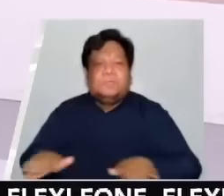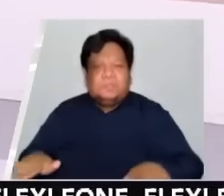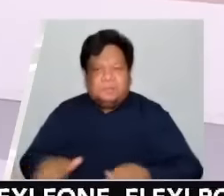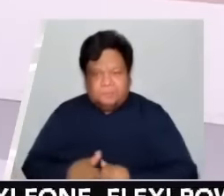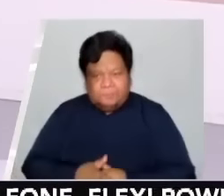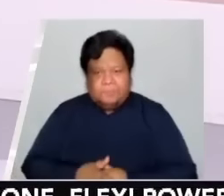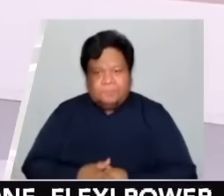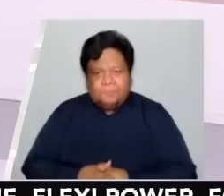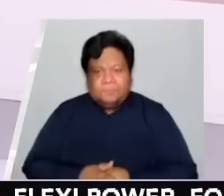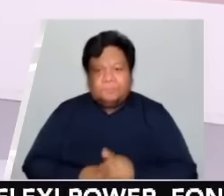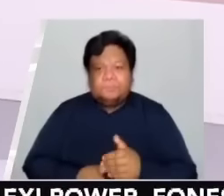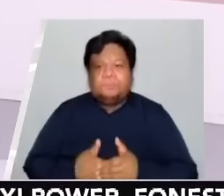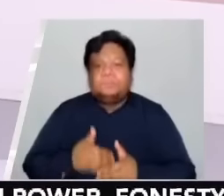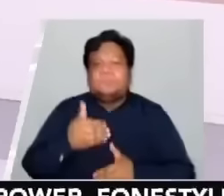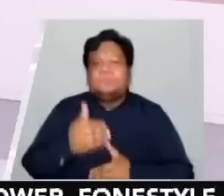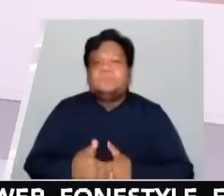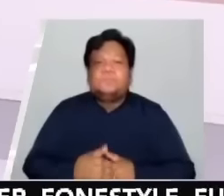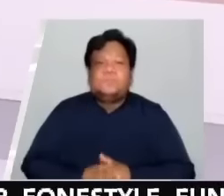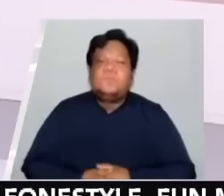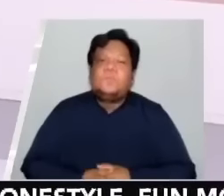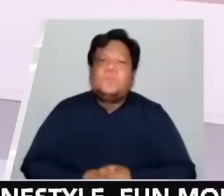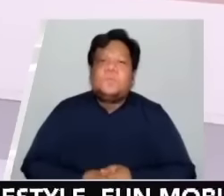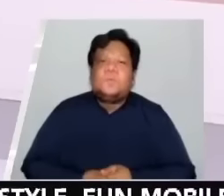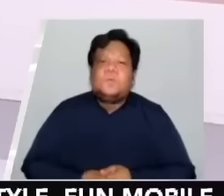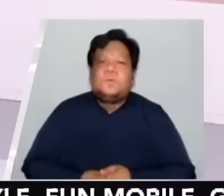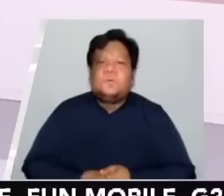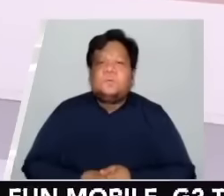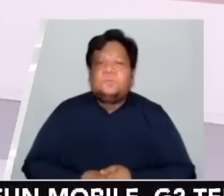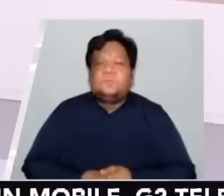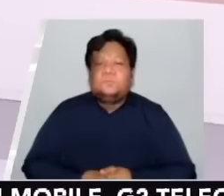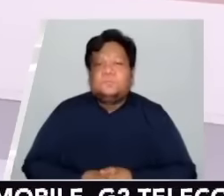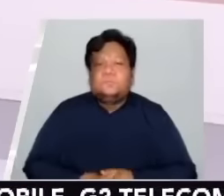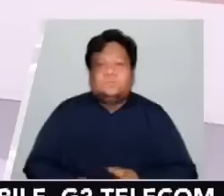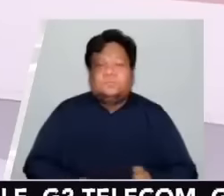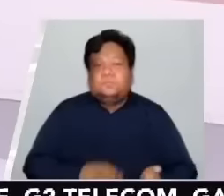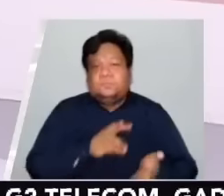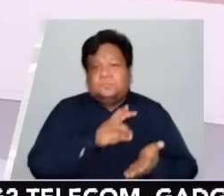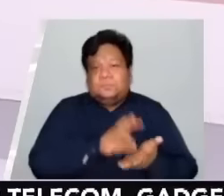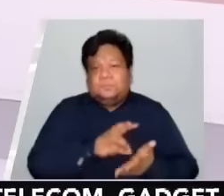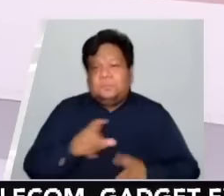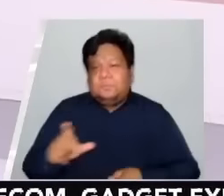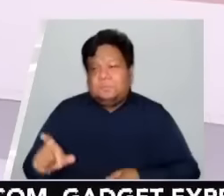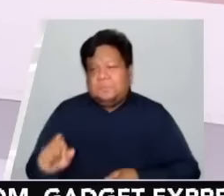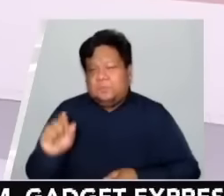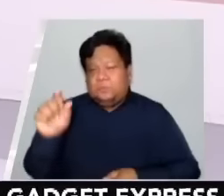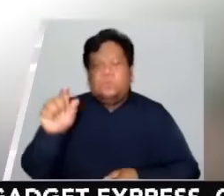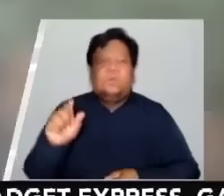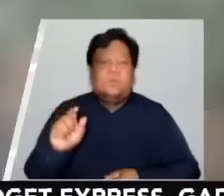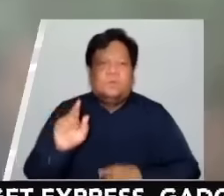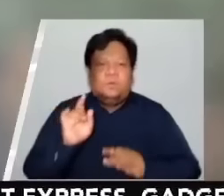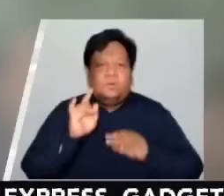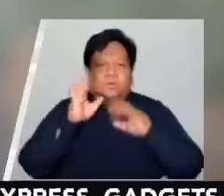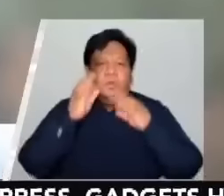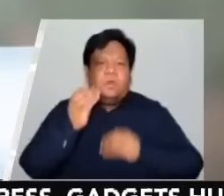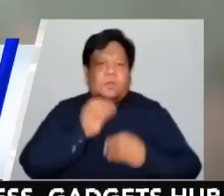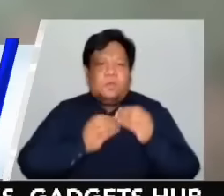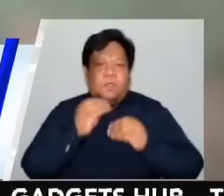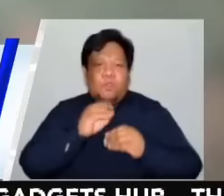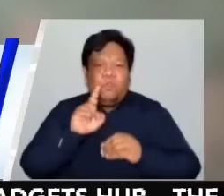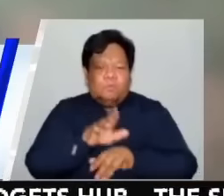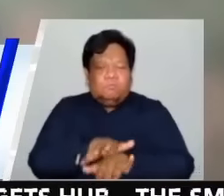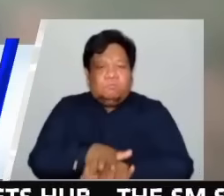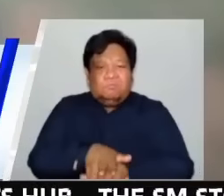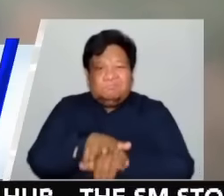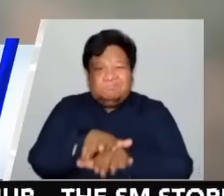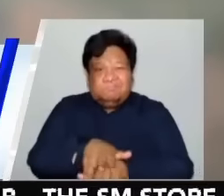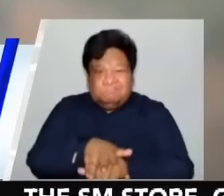Napahamak ang ilang taga Datu, Blas, Hinsuat, Maguindanao del Norte dahil sa kinain nilang pawikan. 3 ang nasawi at